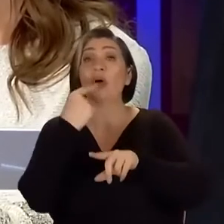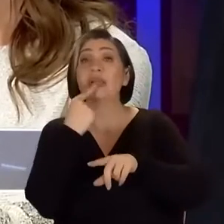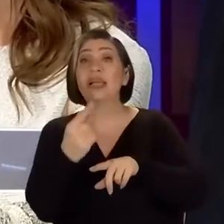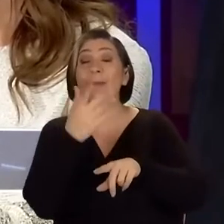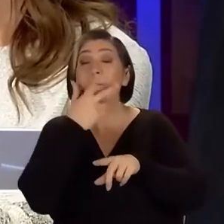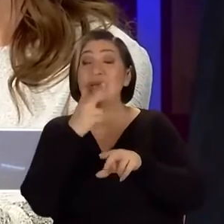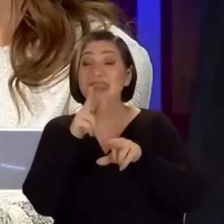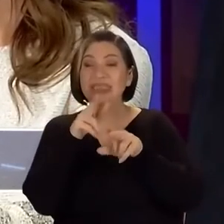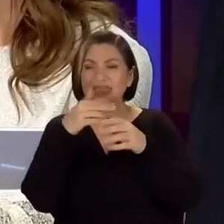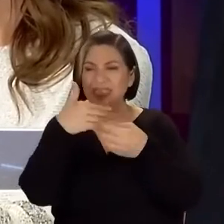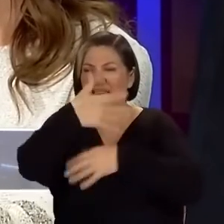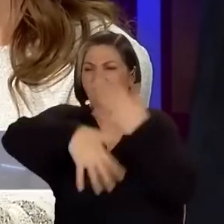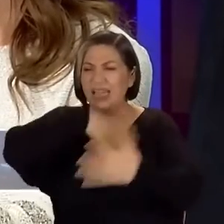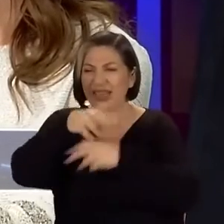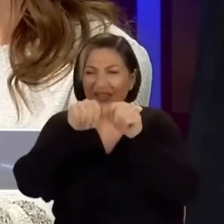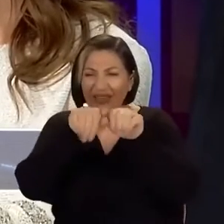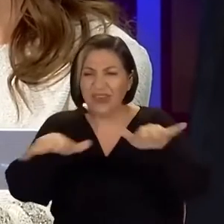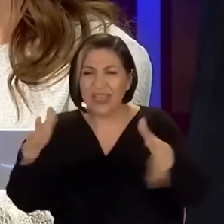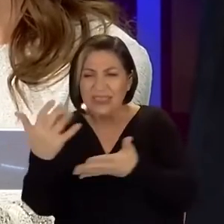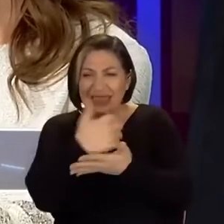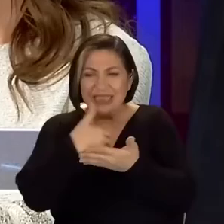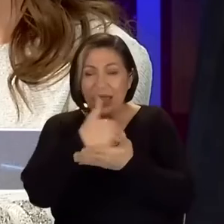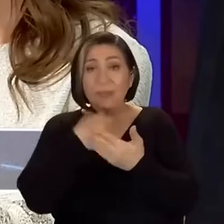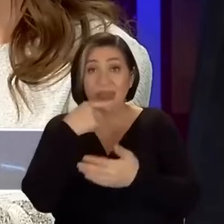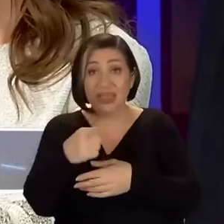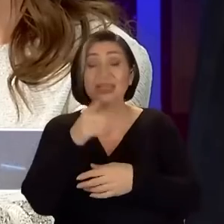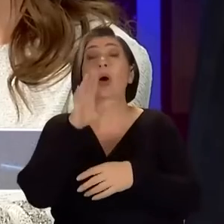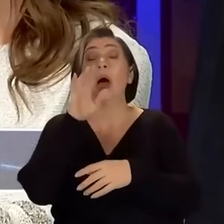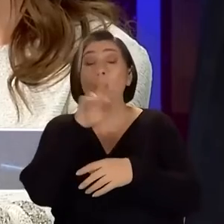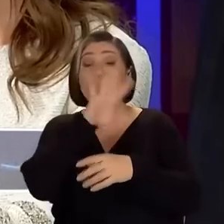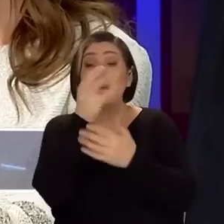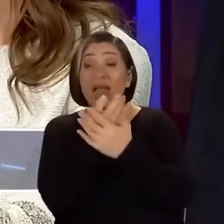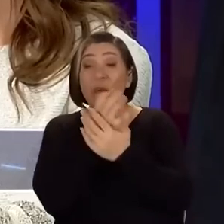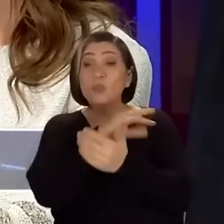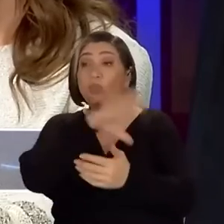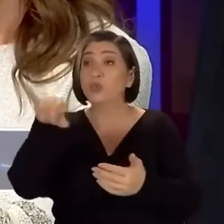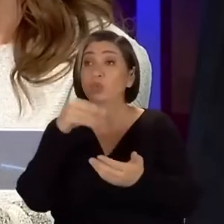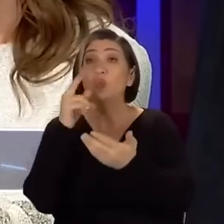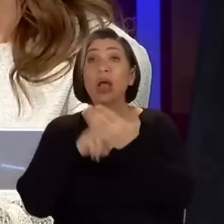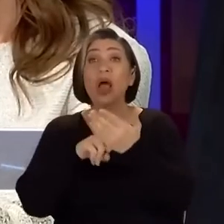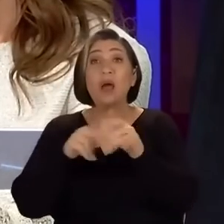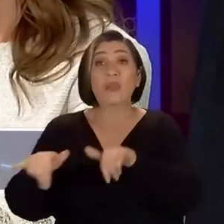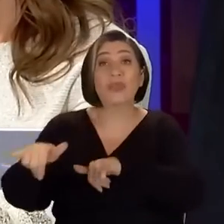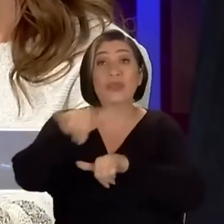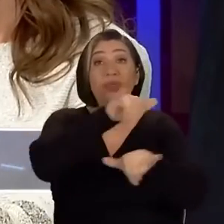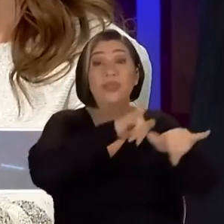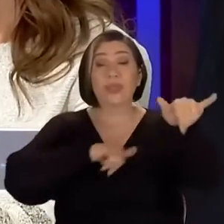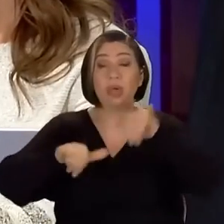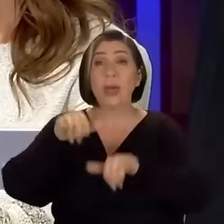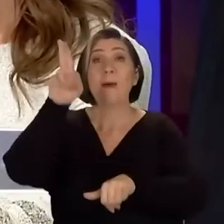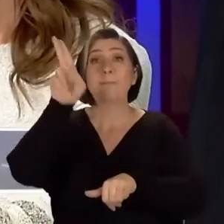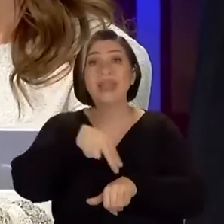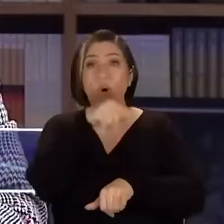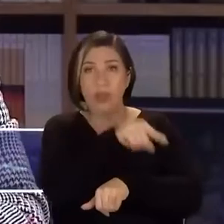benzeri dağıtık veri tabanı sistemleri dediğiniz zaman kayıtlar bütün üyelerde aynı anda tutulur. Bitcoin'de